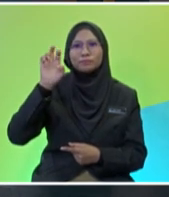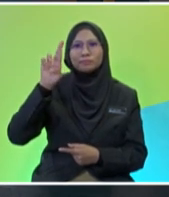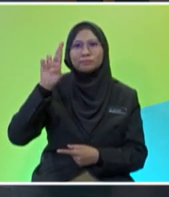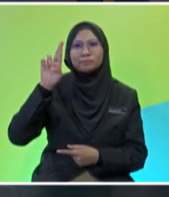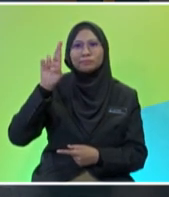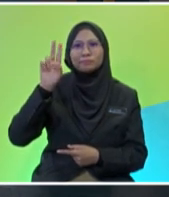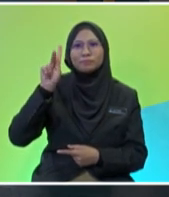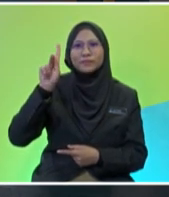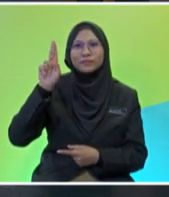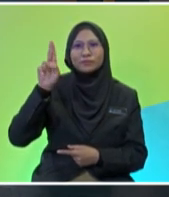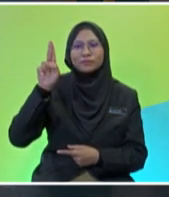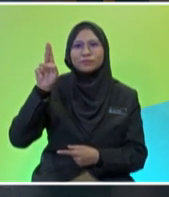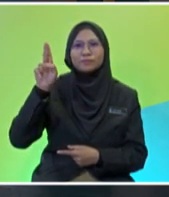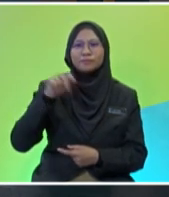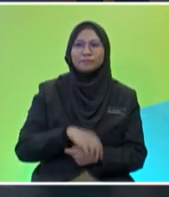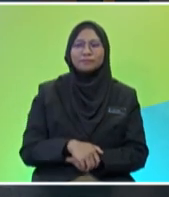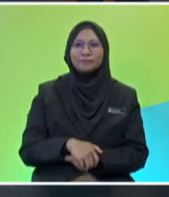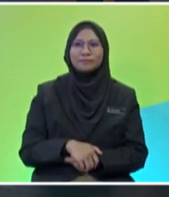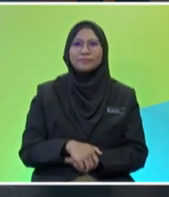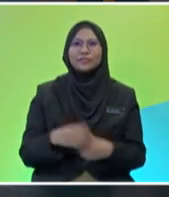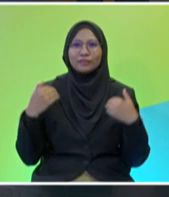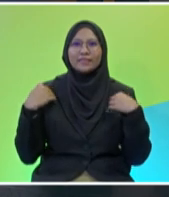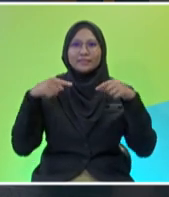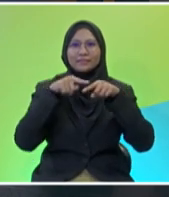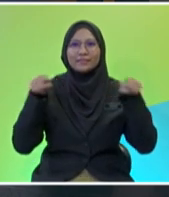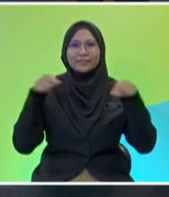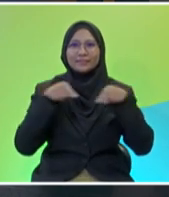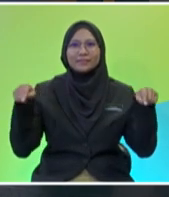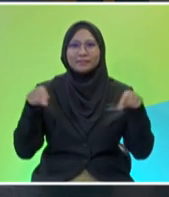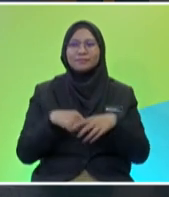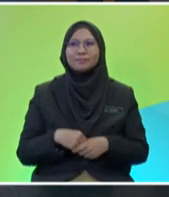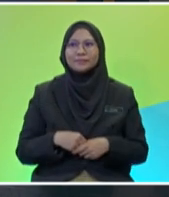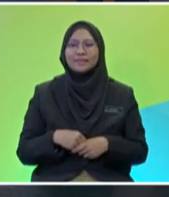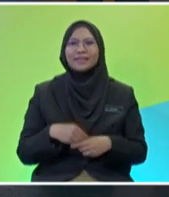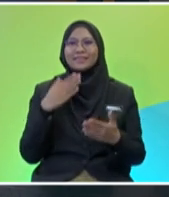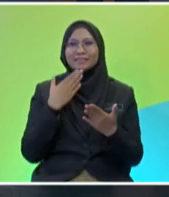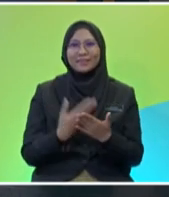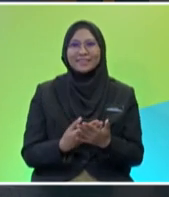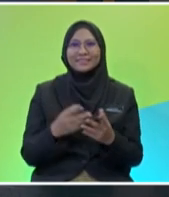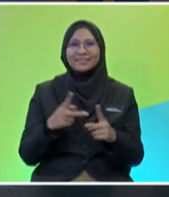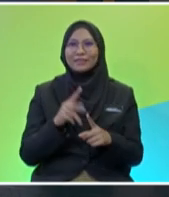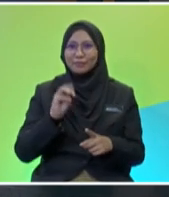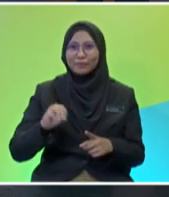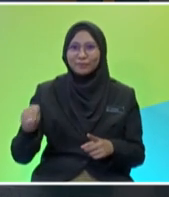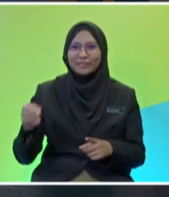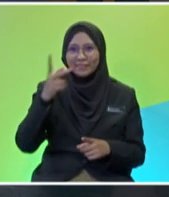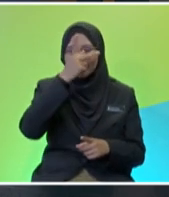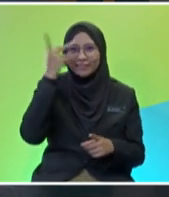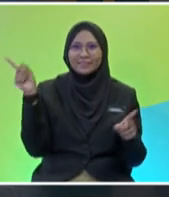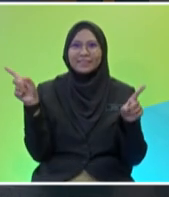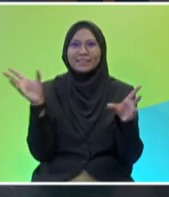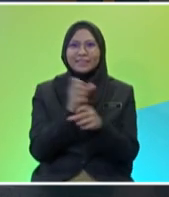ya pautan di situ Baiklah murid-murid semua Terima kasih karena menjawab soal yang bersama-sama kami dan Cikgu of